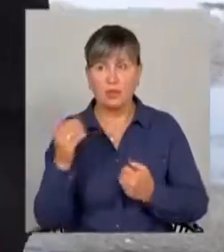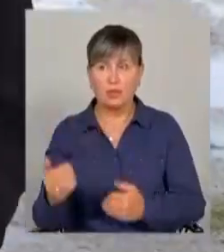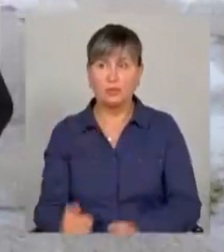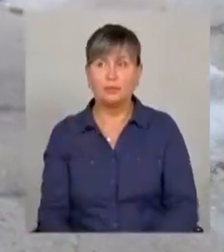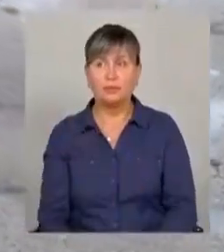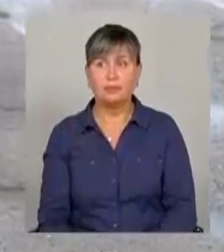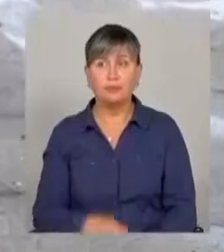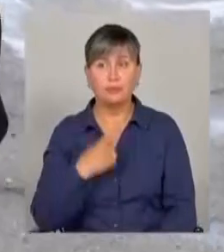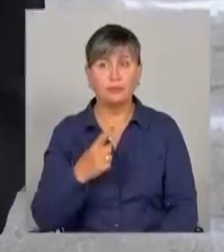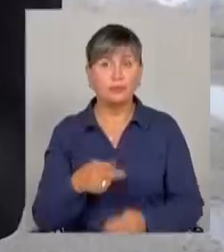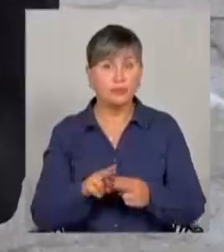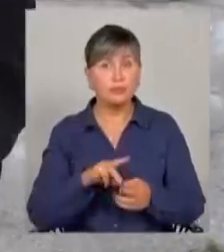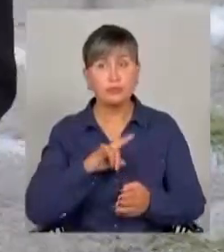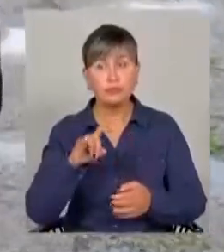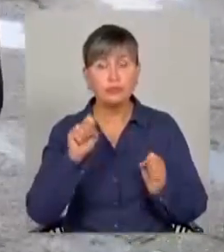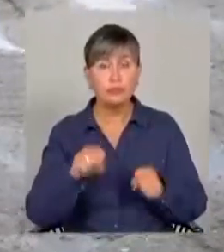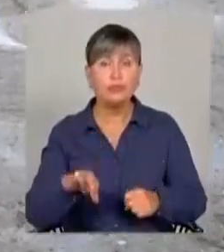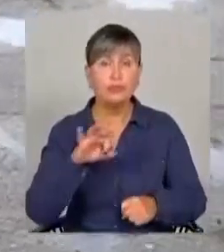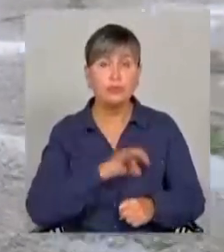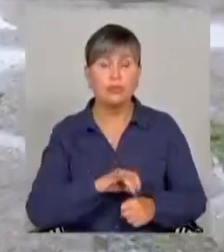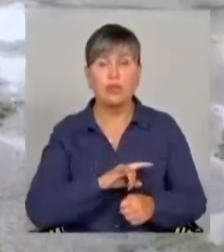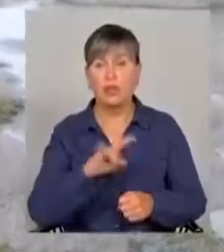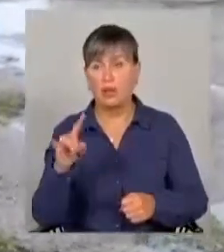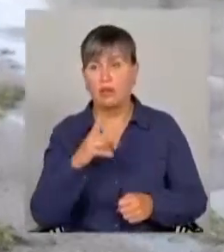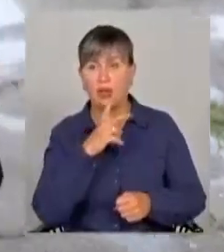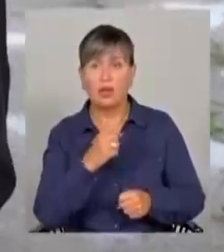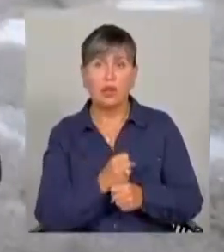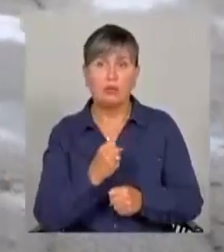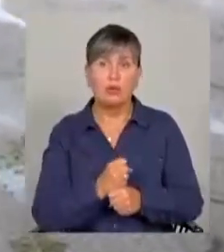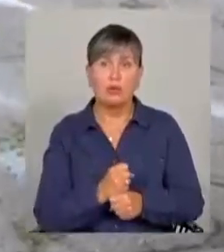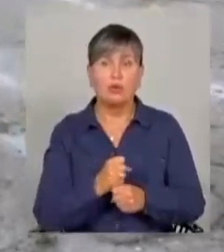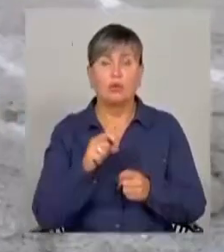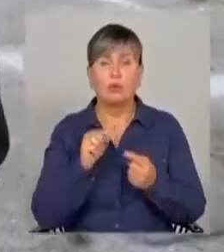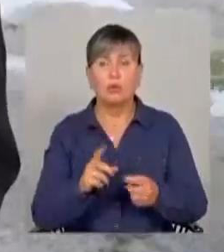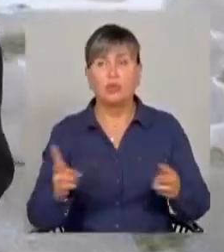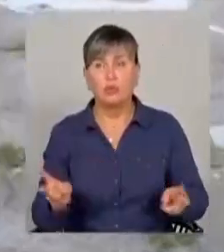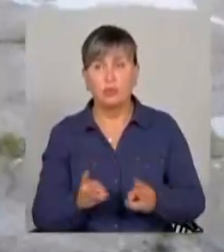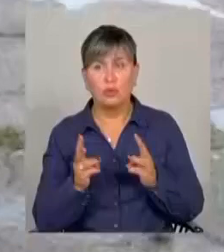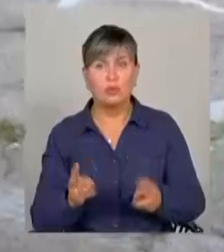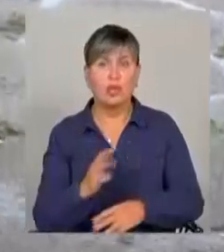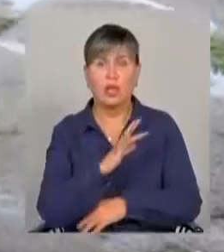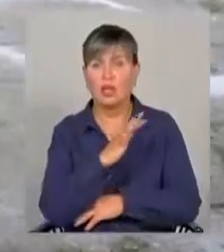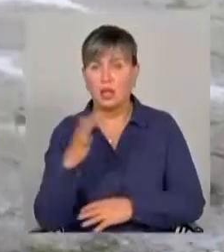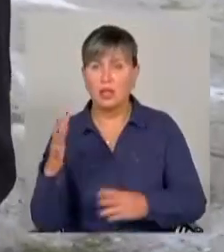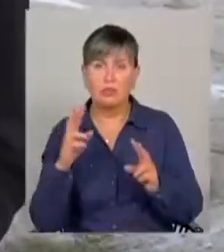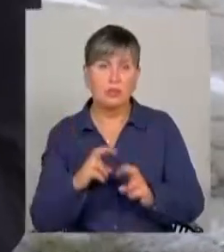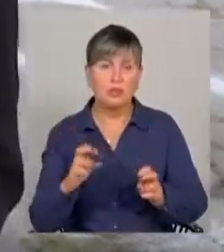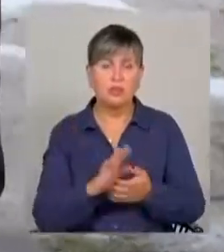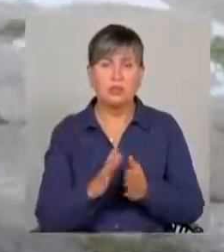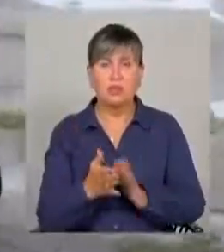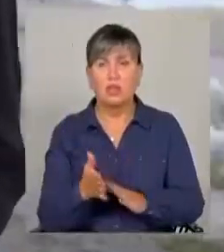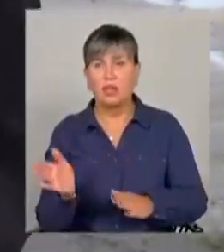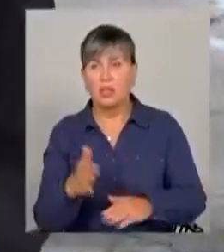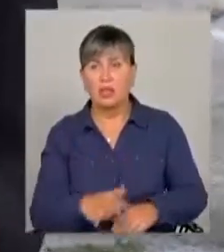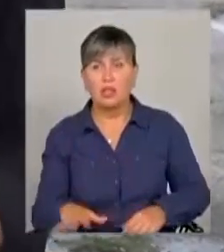Производители заверяют, что данный самолет можно использовать на аэровизуальных работах, противопожарном патрулировании лесов, мониторинге состояния рыбных